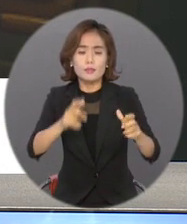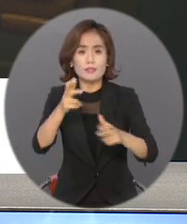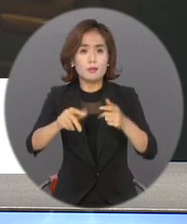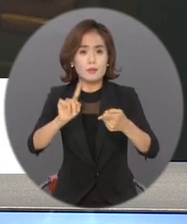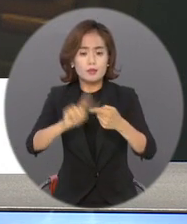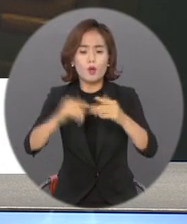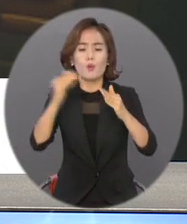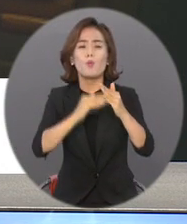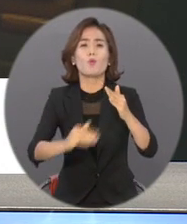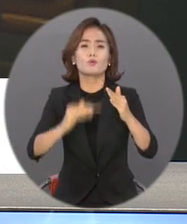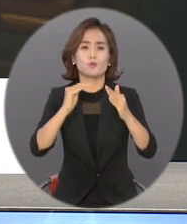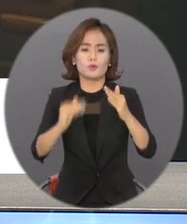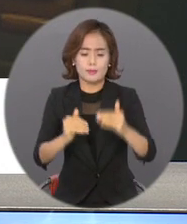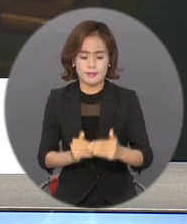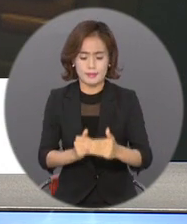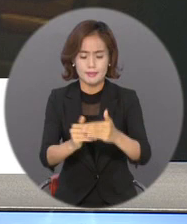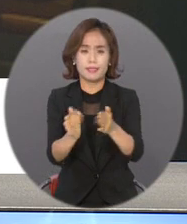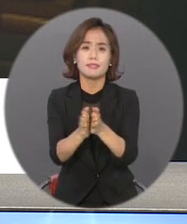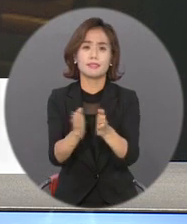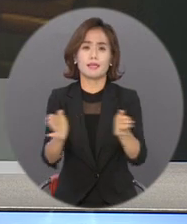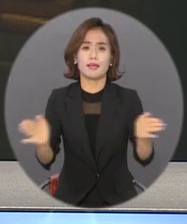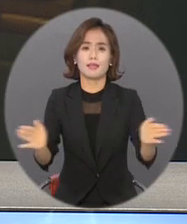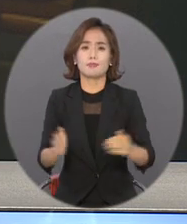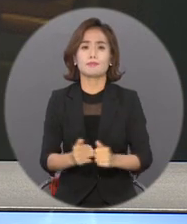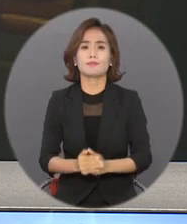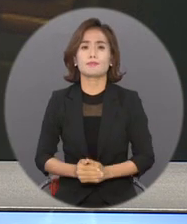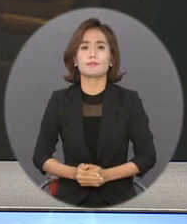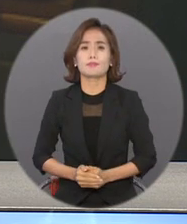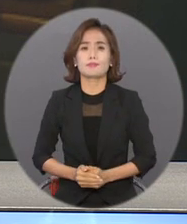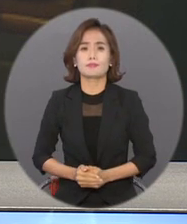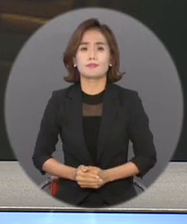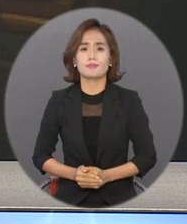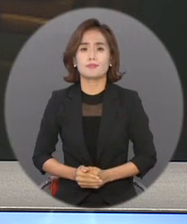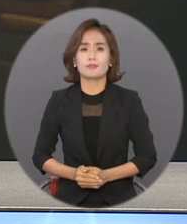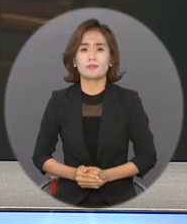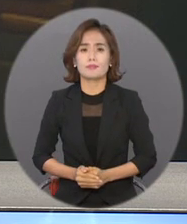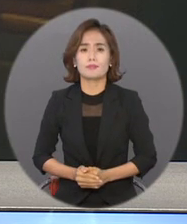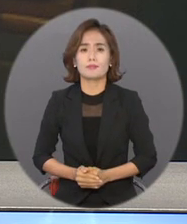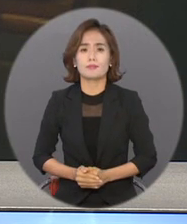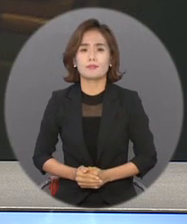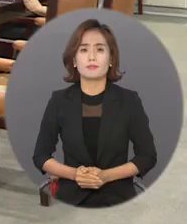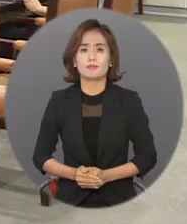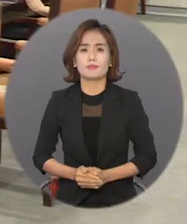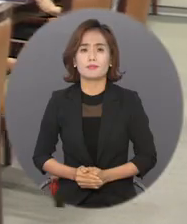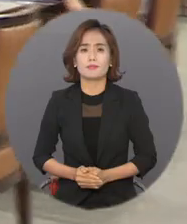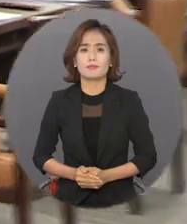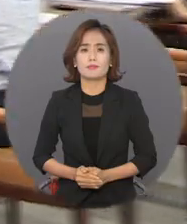사업은 본격적인 궤도에 오르게 됐습니다. 송정근 기자가 보도합니다.